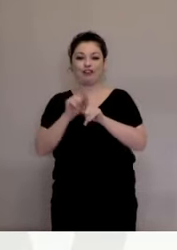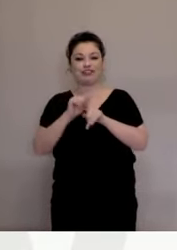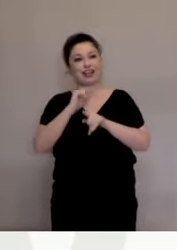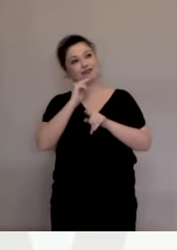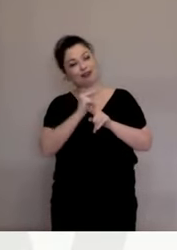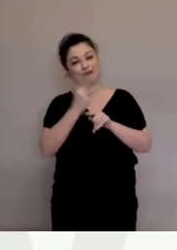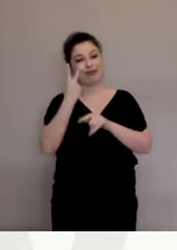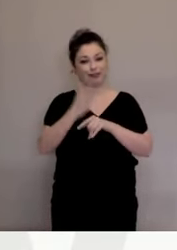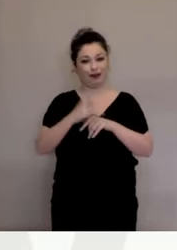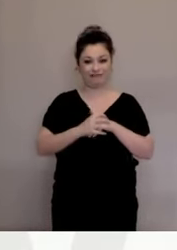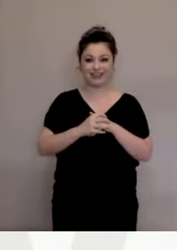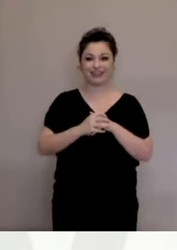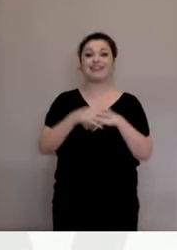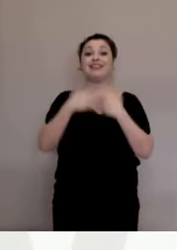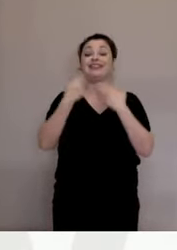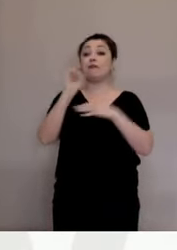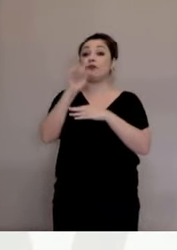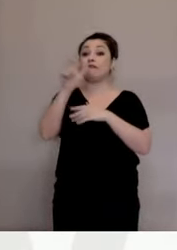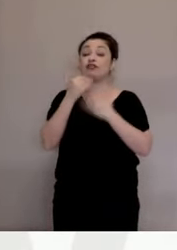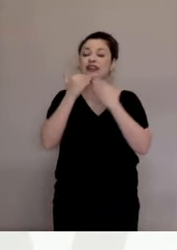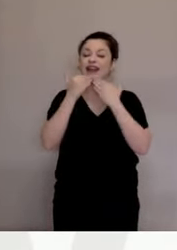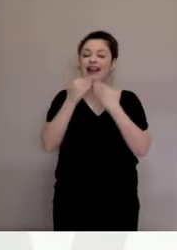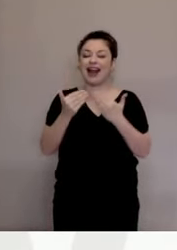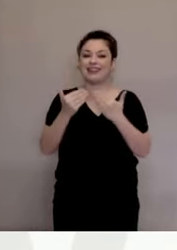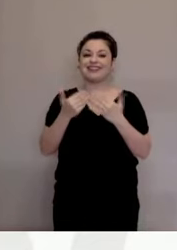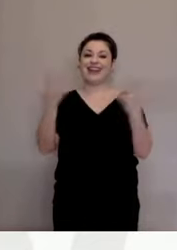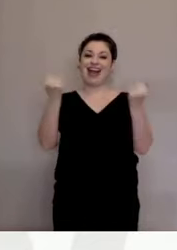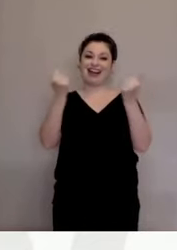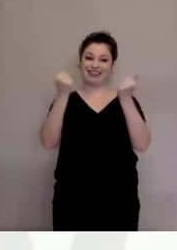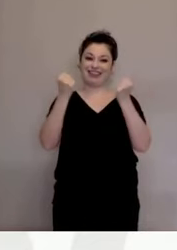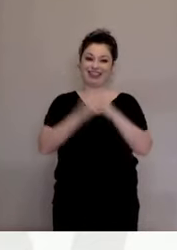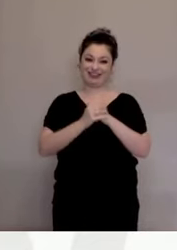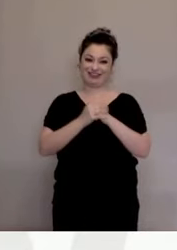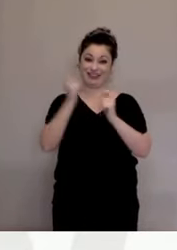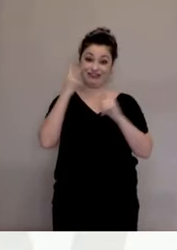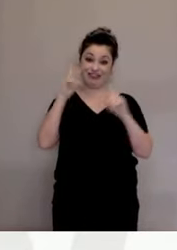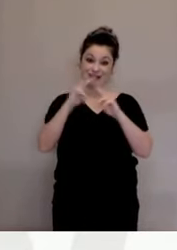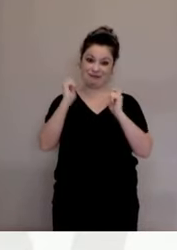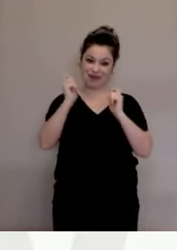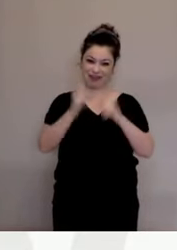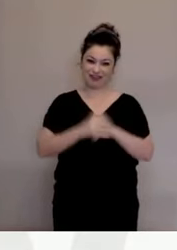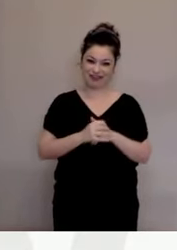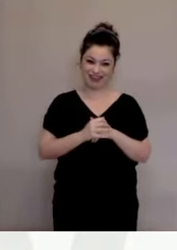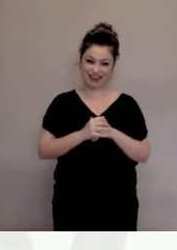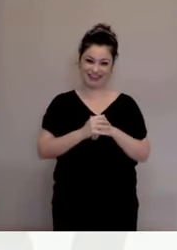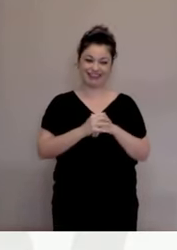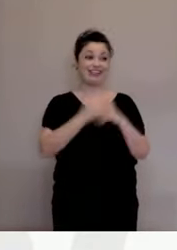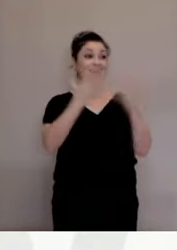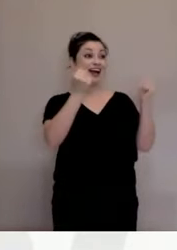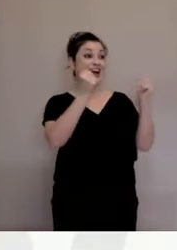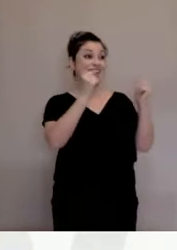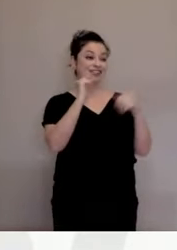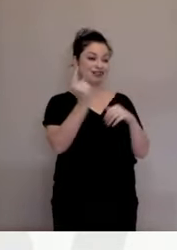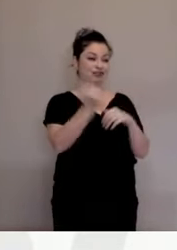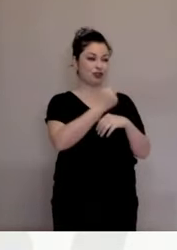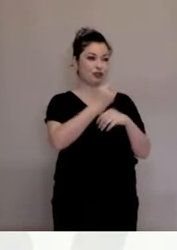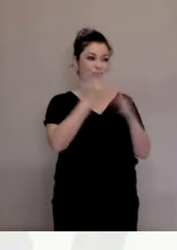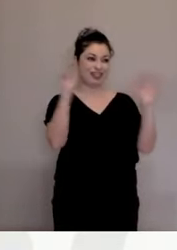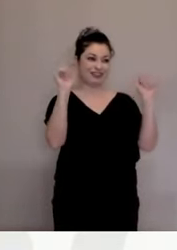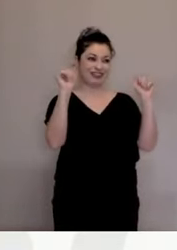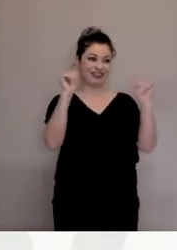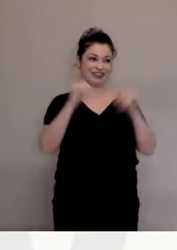risposte. Professore, grazie e arrivederci a Padova. Arrivederci a tutti,